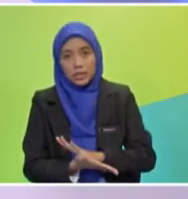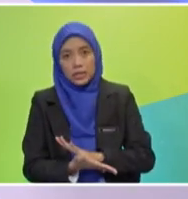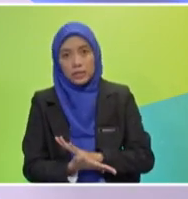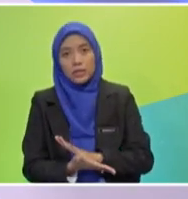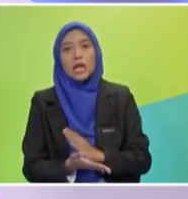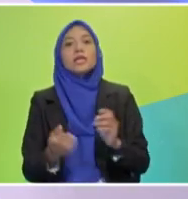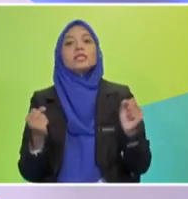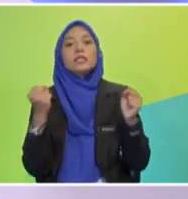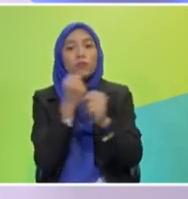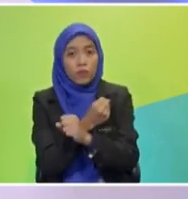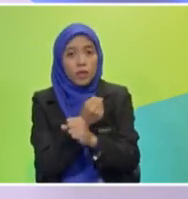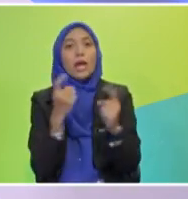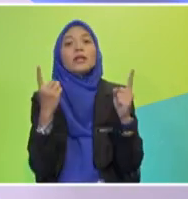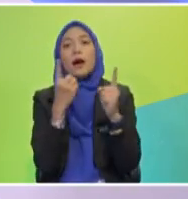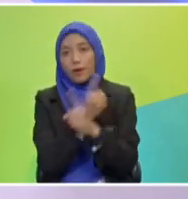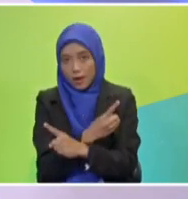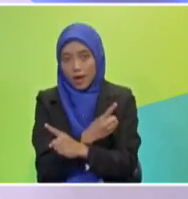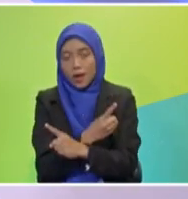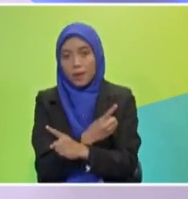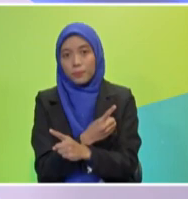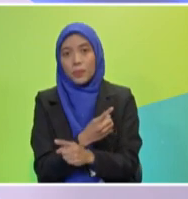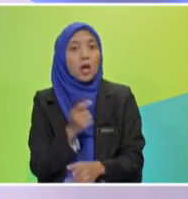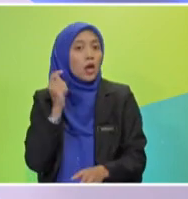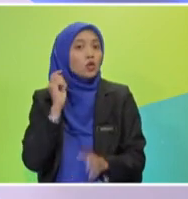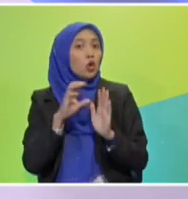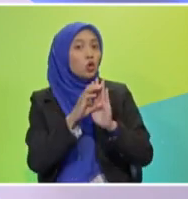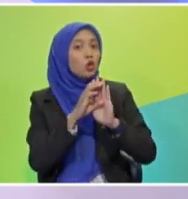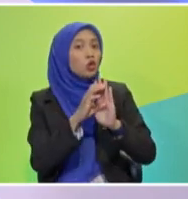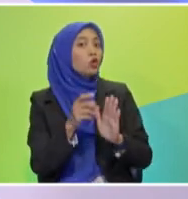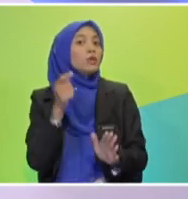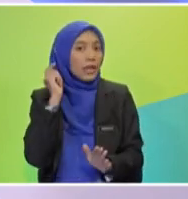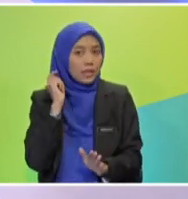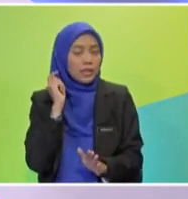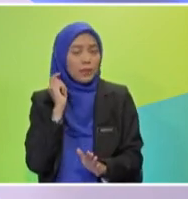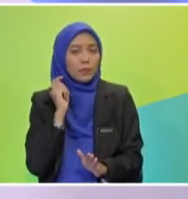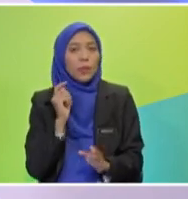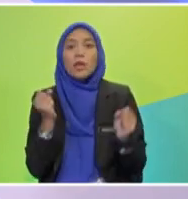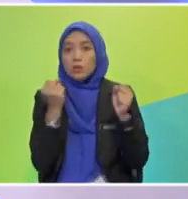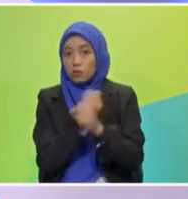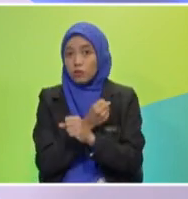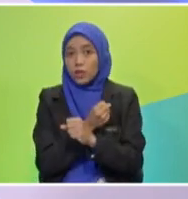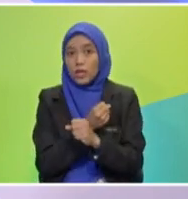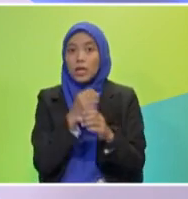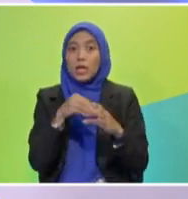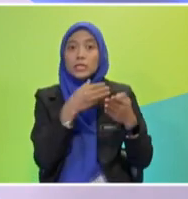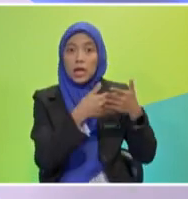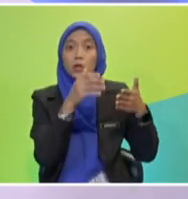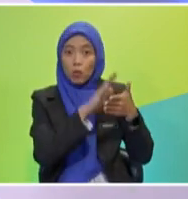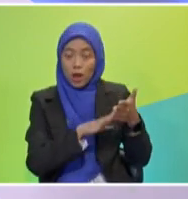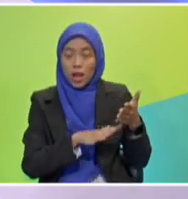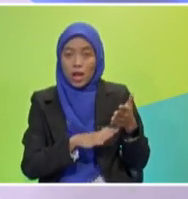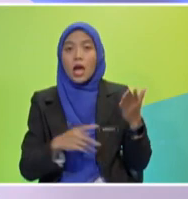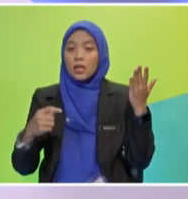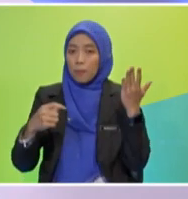kita kata sifir-sifir yang terhasil lah. Kalau macam itu tadi kita ada carta kita tadi, sifir raksasa yang ada tadi, itulah mewakili proses